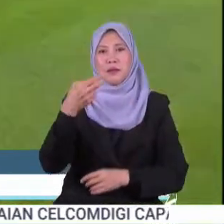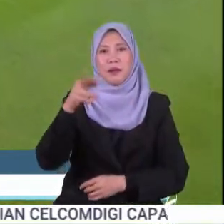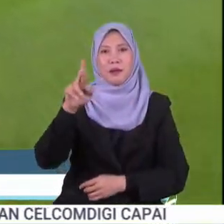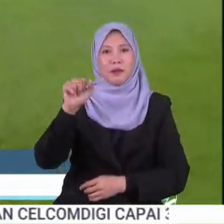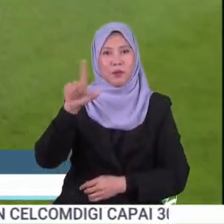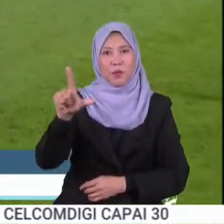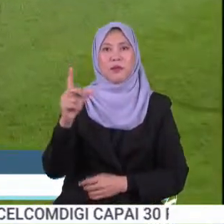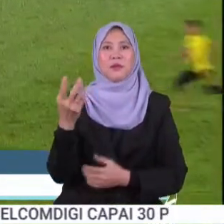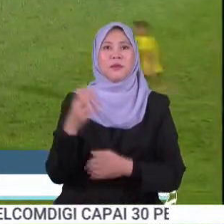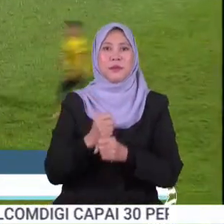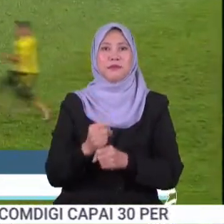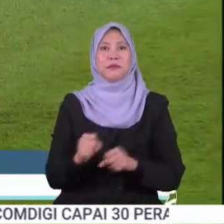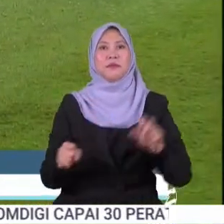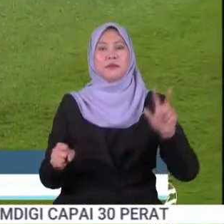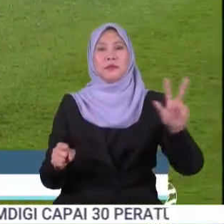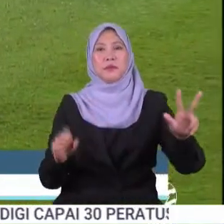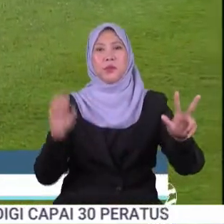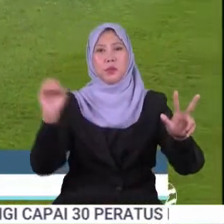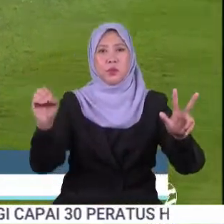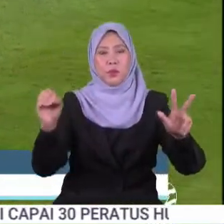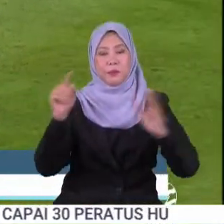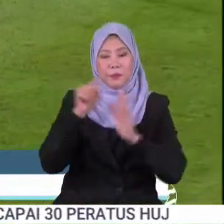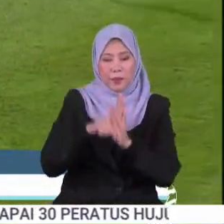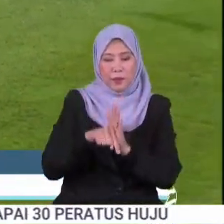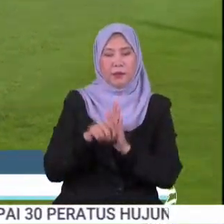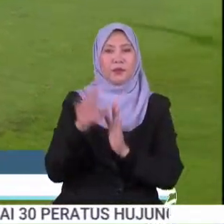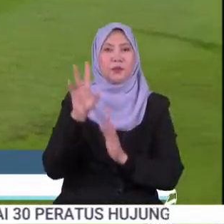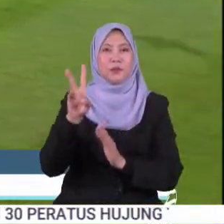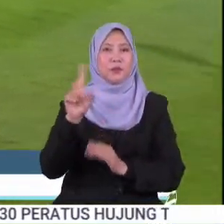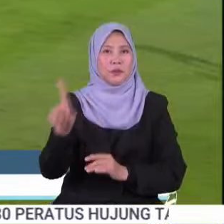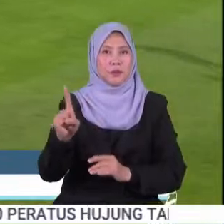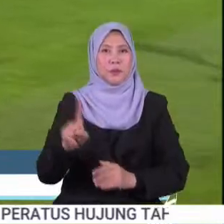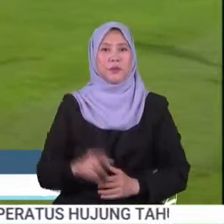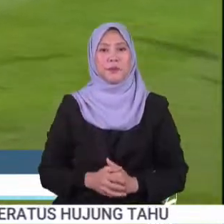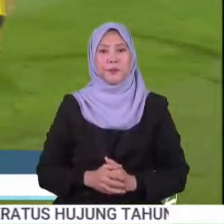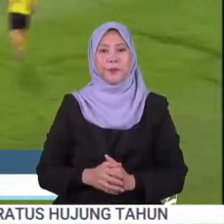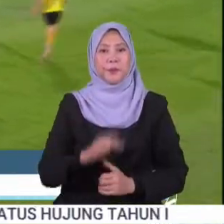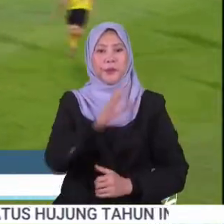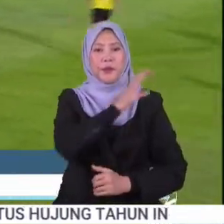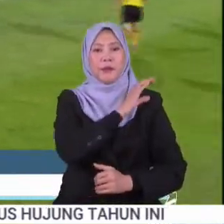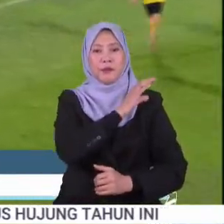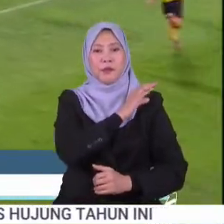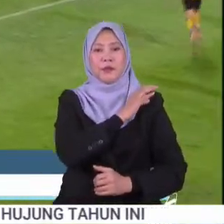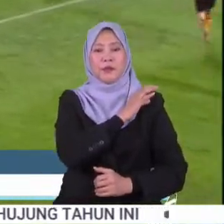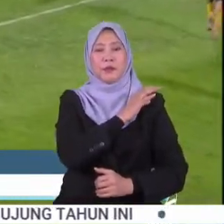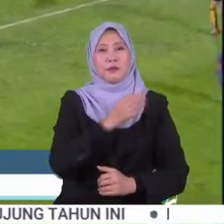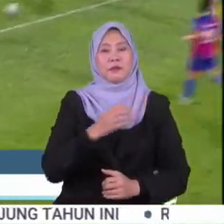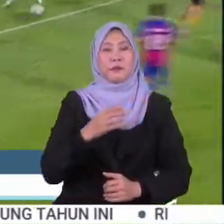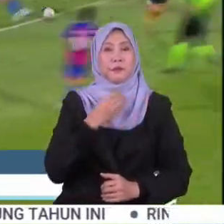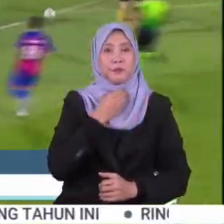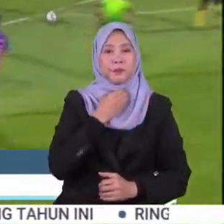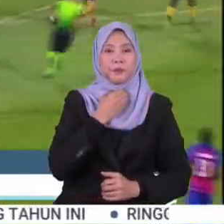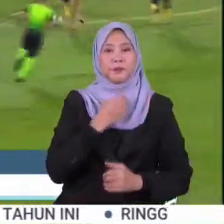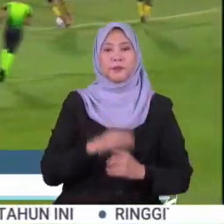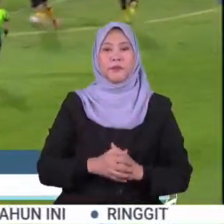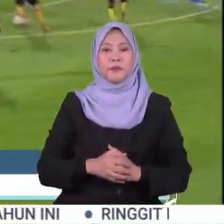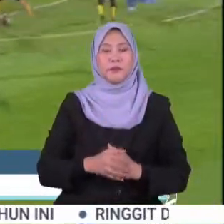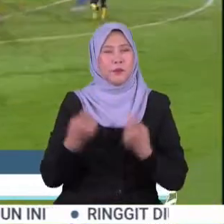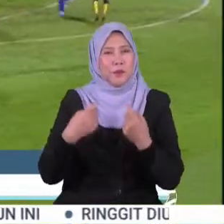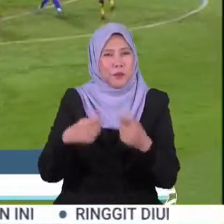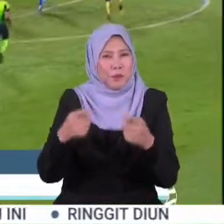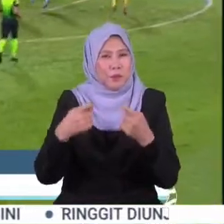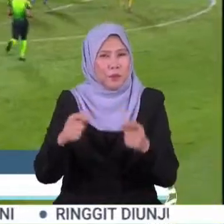Saad menjadikan kedudukan 3-0 pada minit ke-71. Kapten Perak FC Luciana Lekucia